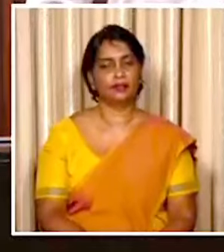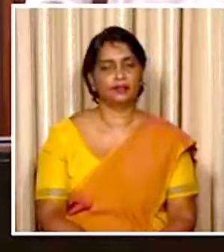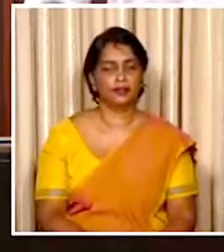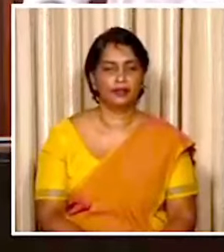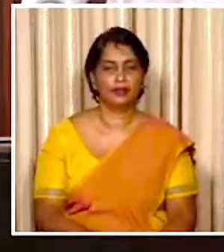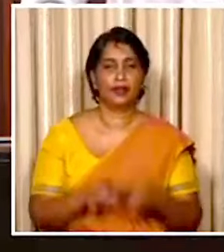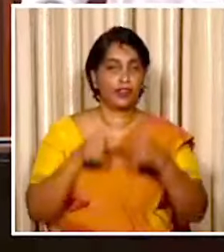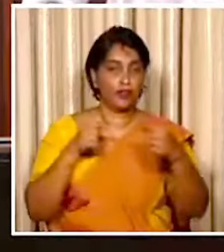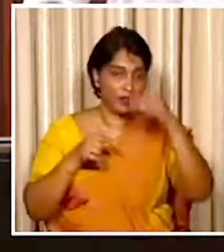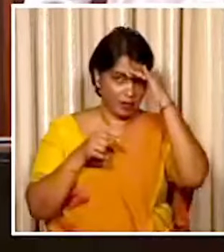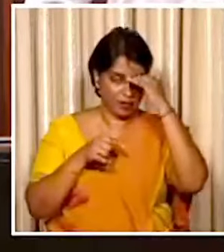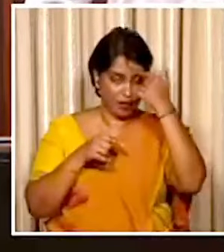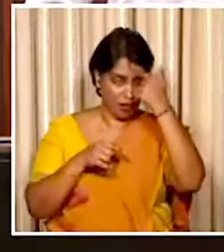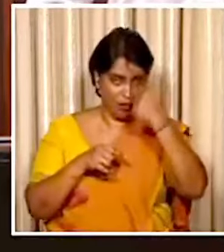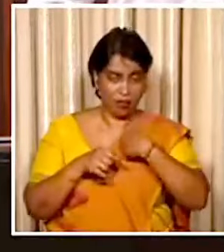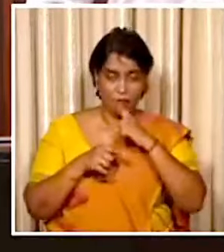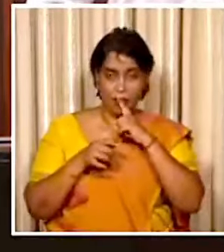ප්‍රශ්නයතුමා අහපු කාරණේ සම්බන්ධයෙන්ද?